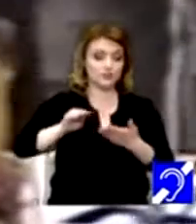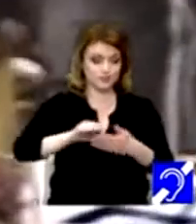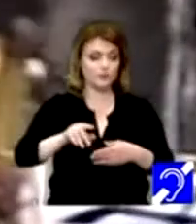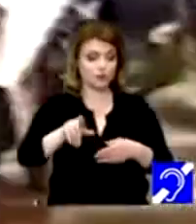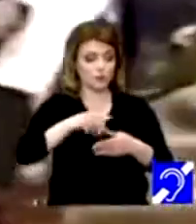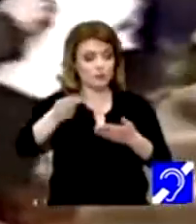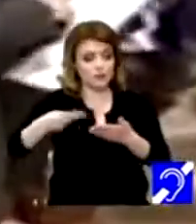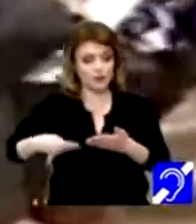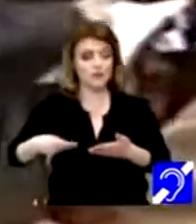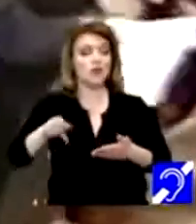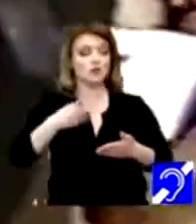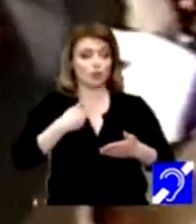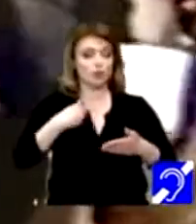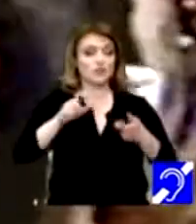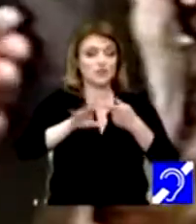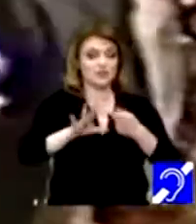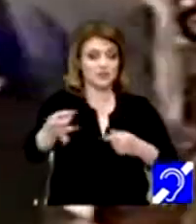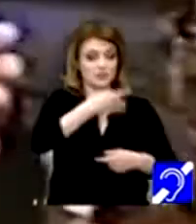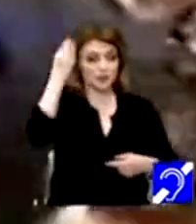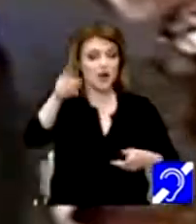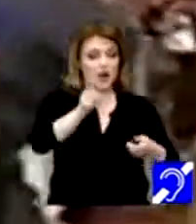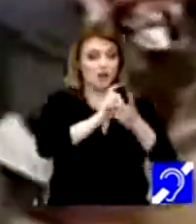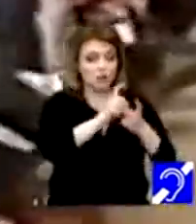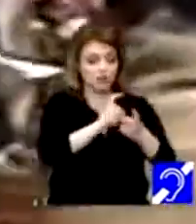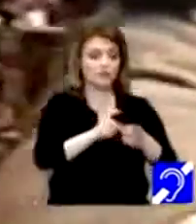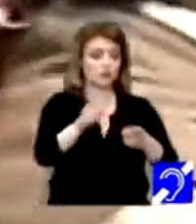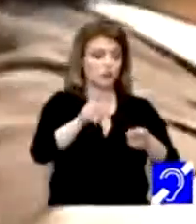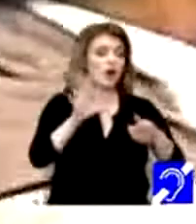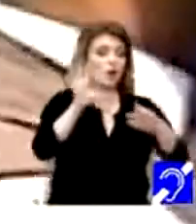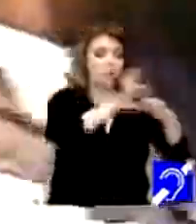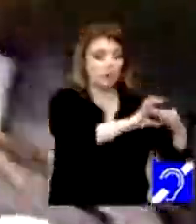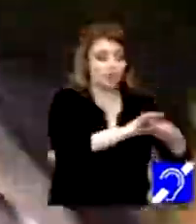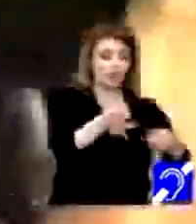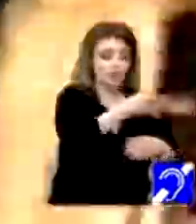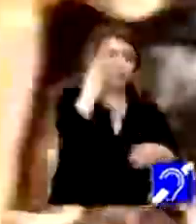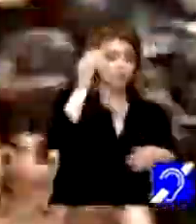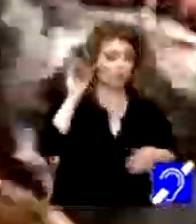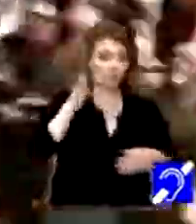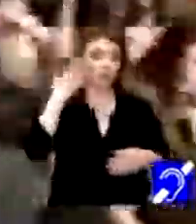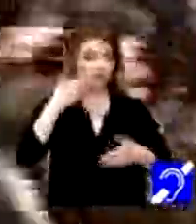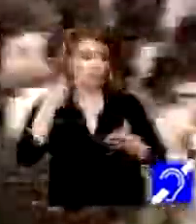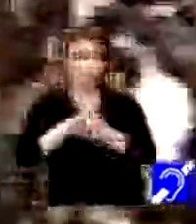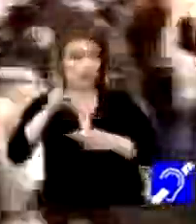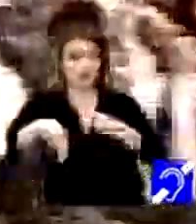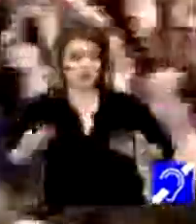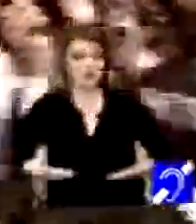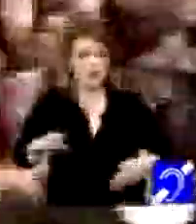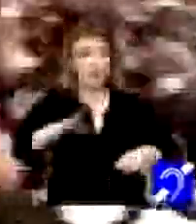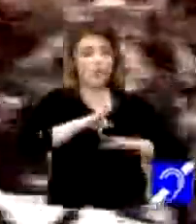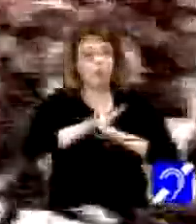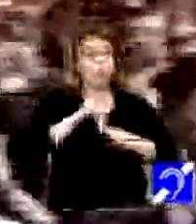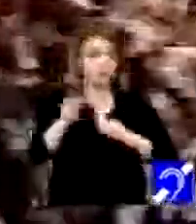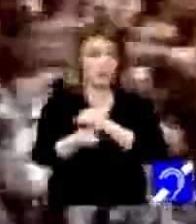de Independență și al Constituției. A luptat pentru unirea cu România până la sfârșitul vieții. S-a stins din viață din cauza